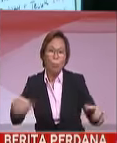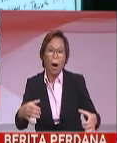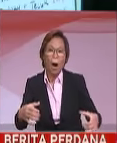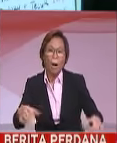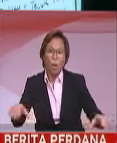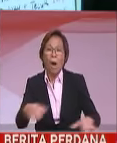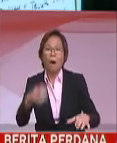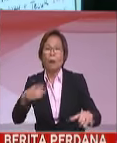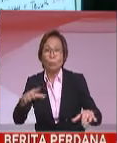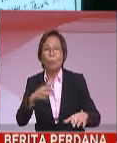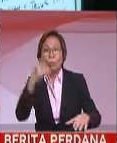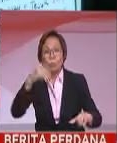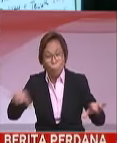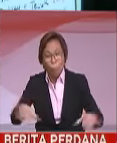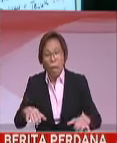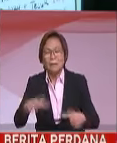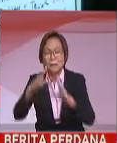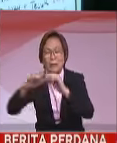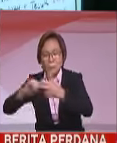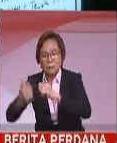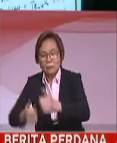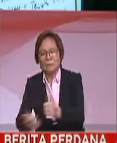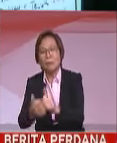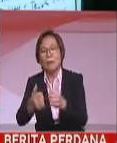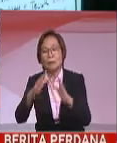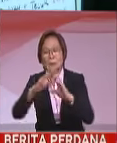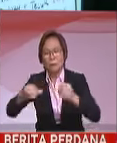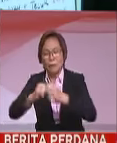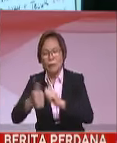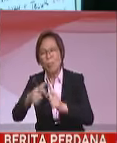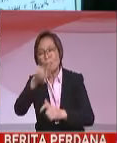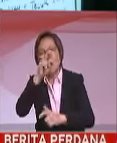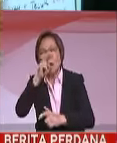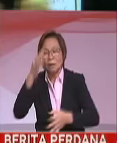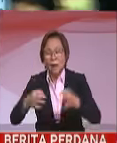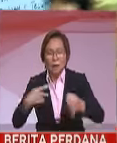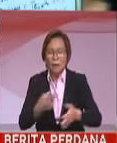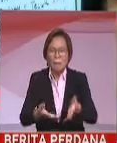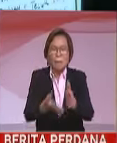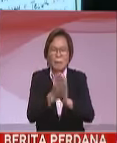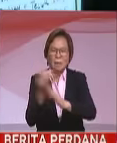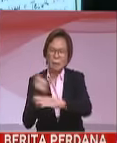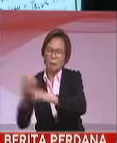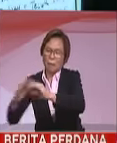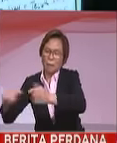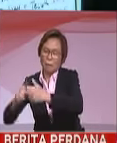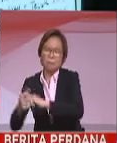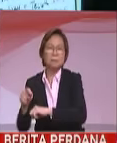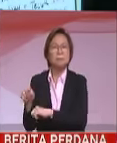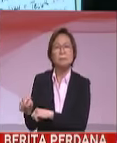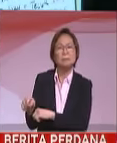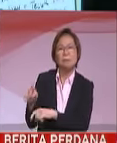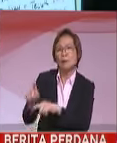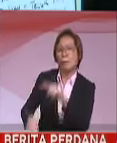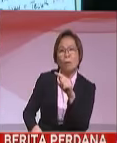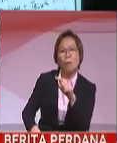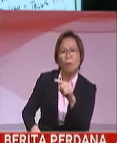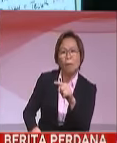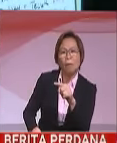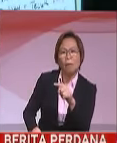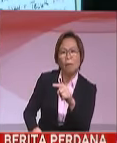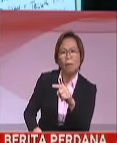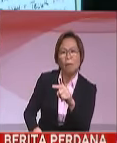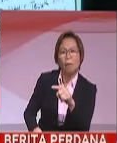sesuatu penyelesaian dengan cukup tegas. Kalau kita minta industri selesaikan, dia tak boleh. Saya